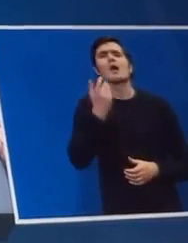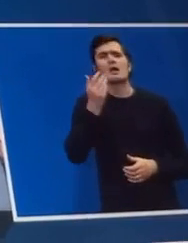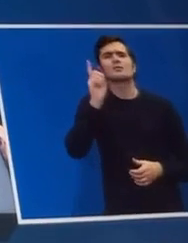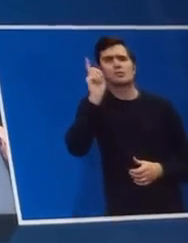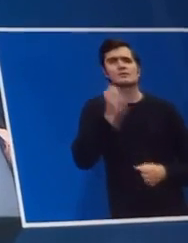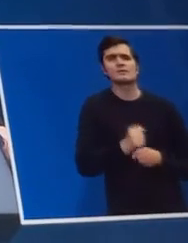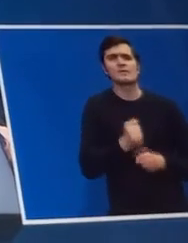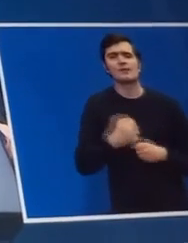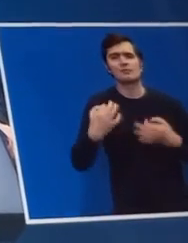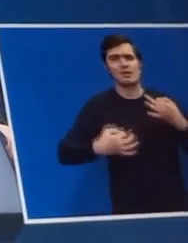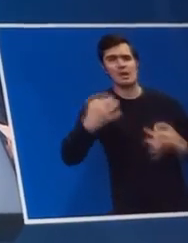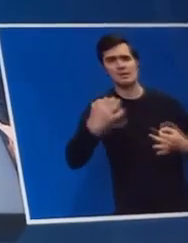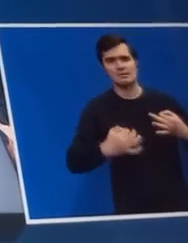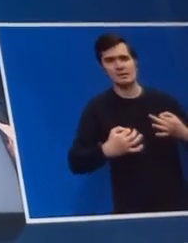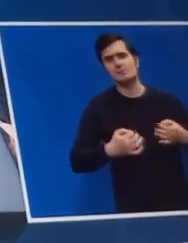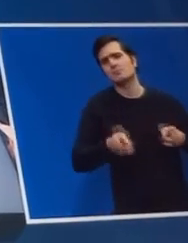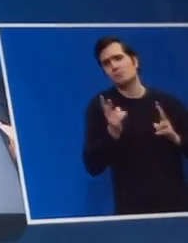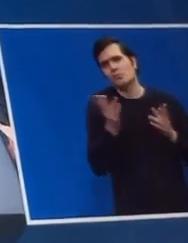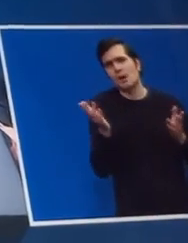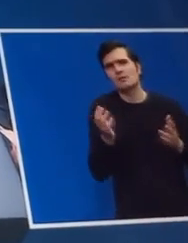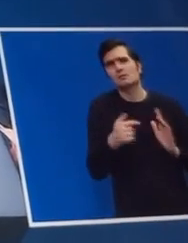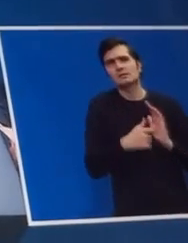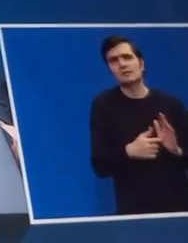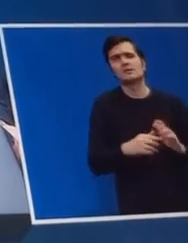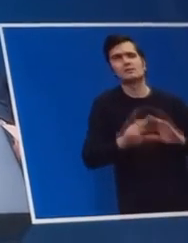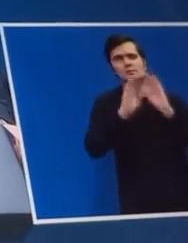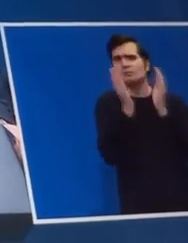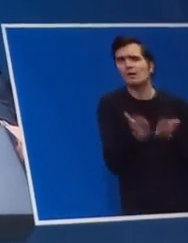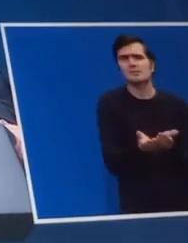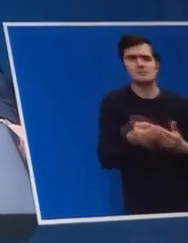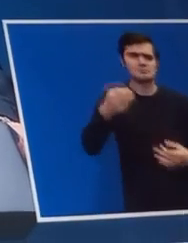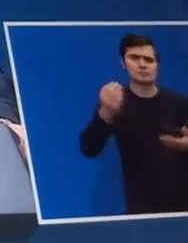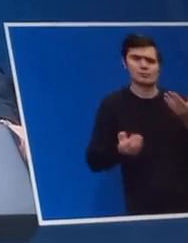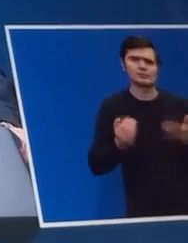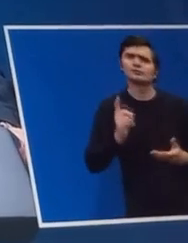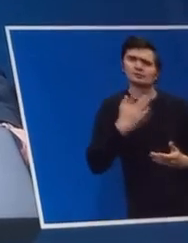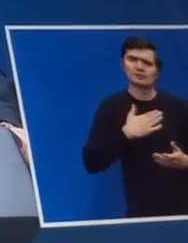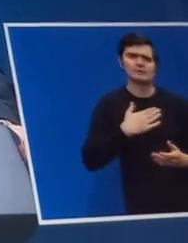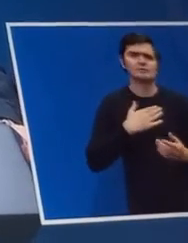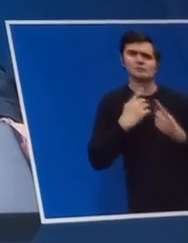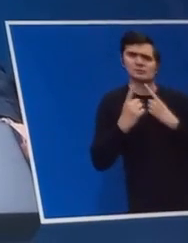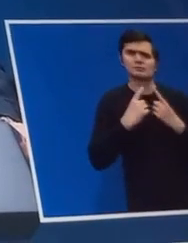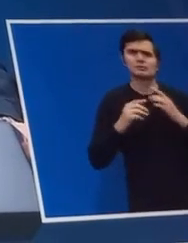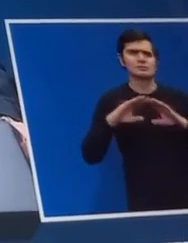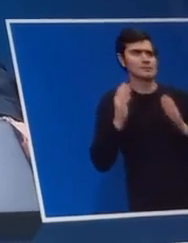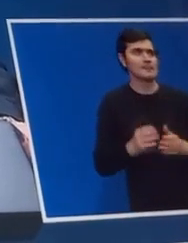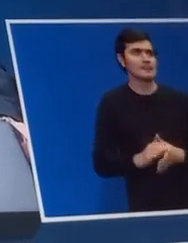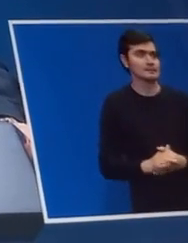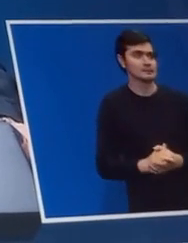face aceste analize, evident vor fi toate variantele și va fi discuție cu tot sectorul, cum a fost și anul trecut. Lăsați asta